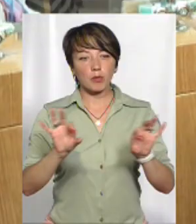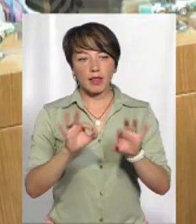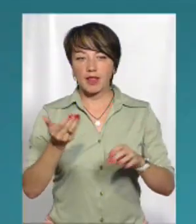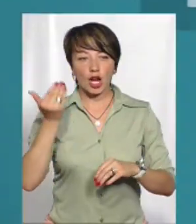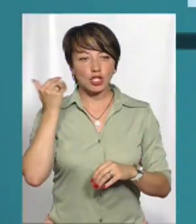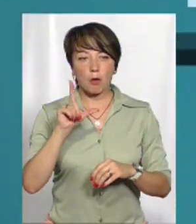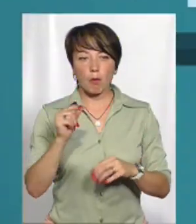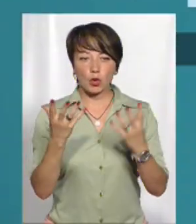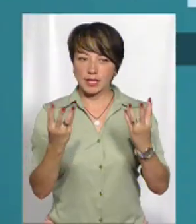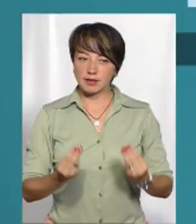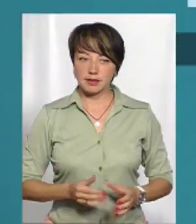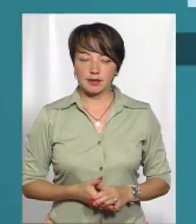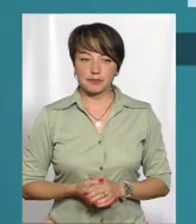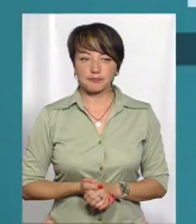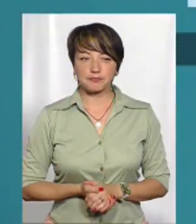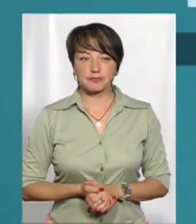раніше понеділка.